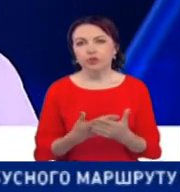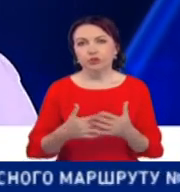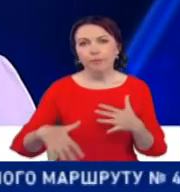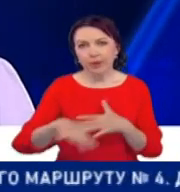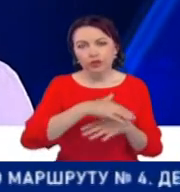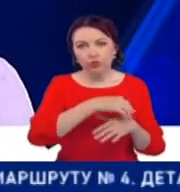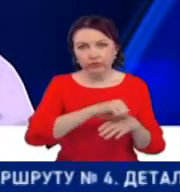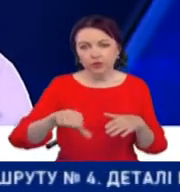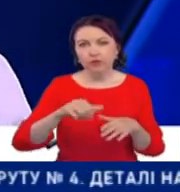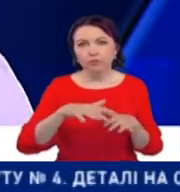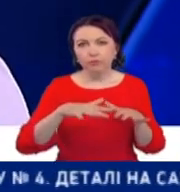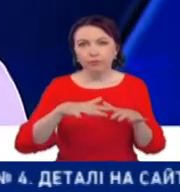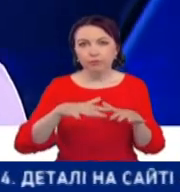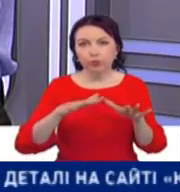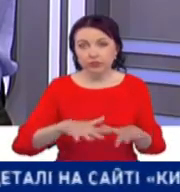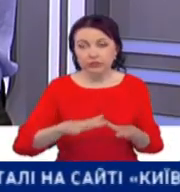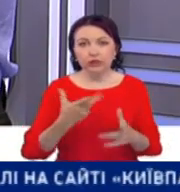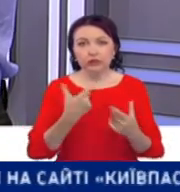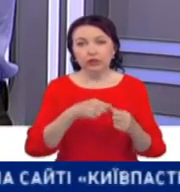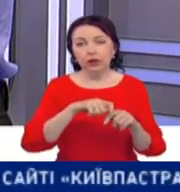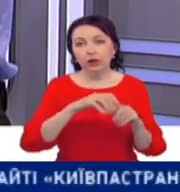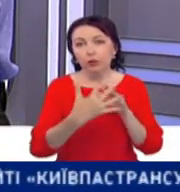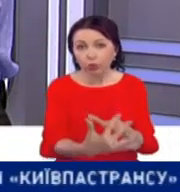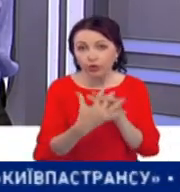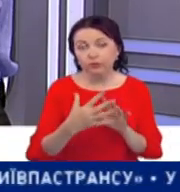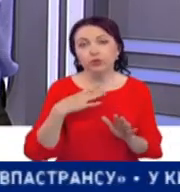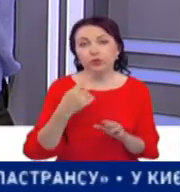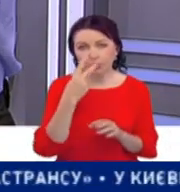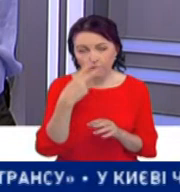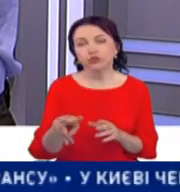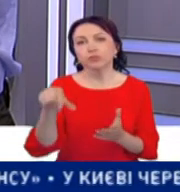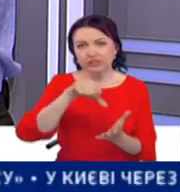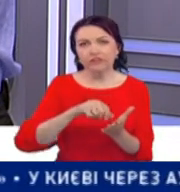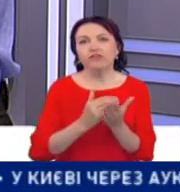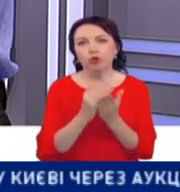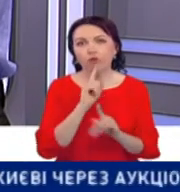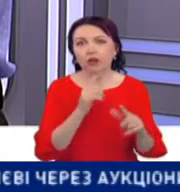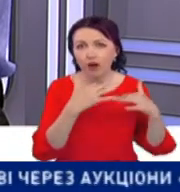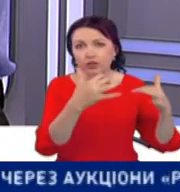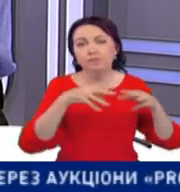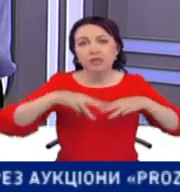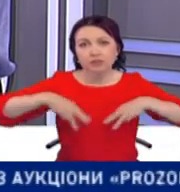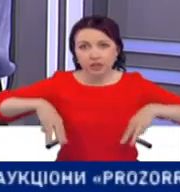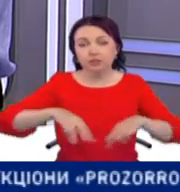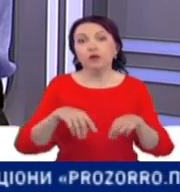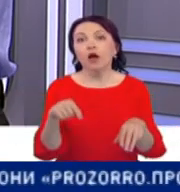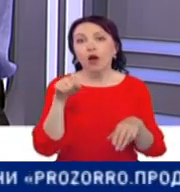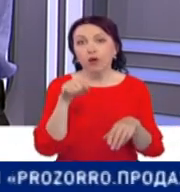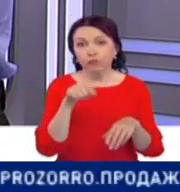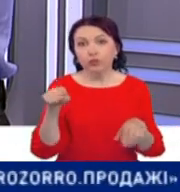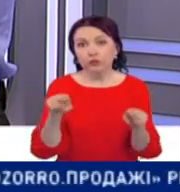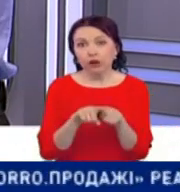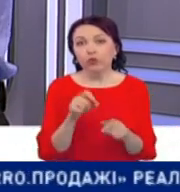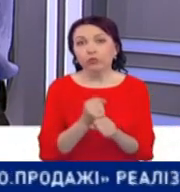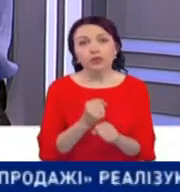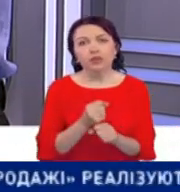нульових там позиціях, де йшли якісь бої, я дійсно бачив представників Верховної Ради, там, міністерства, і вони це робили, так би мовити,